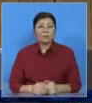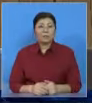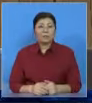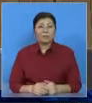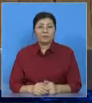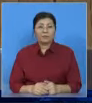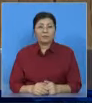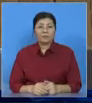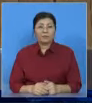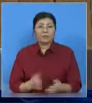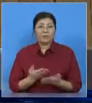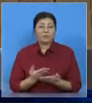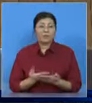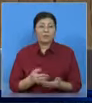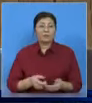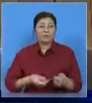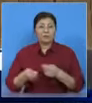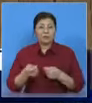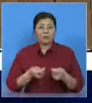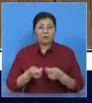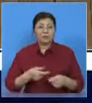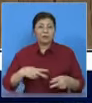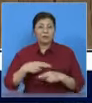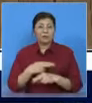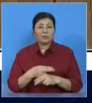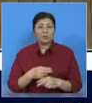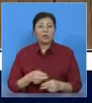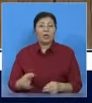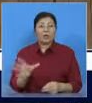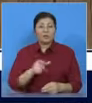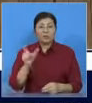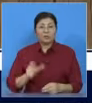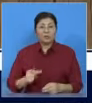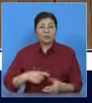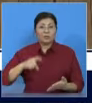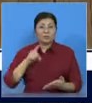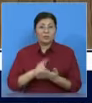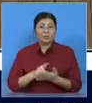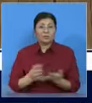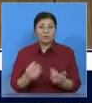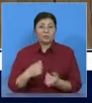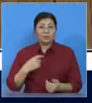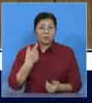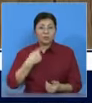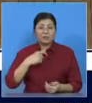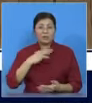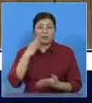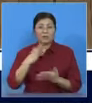сталкиваюсь каждый раз с руководителем работы. Никто не хочет на себя брать ответственность. Да, все понимают, что инициатива наказуема. Как бы